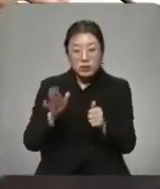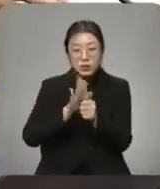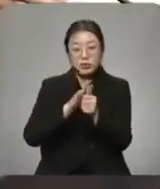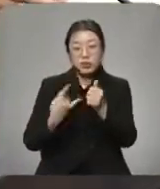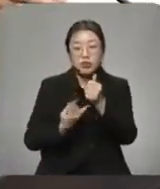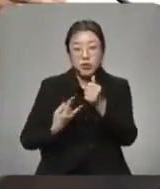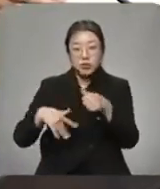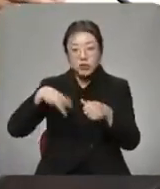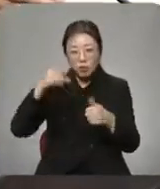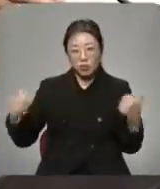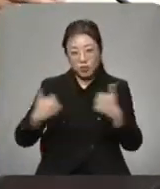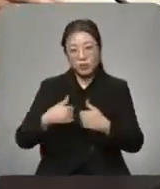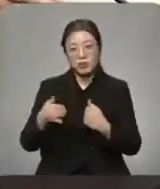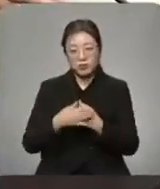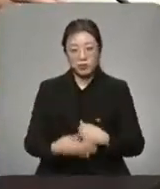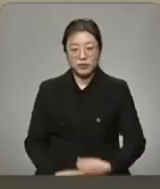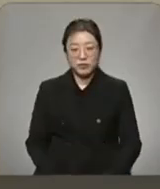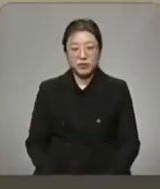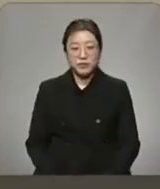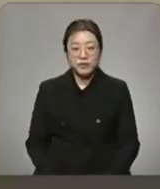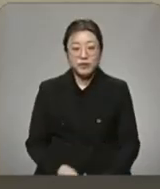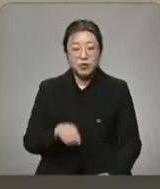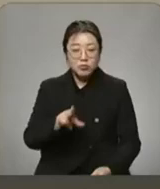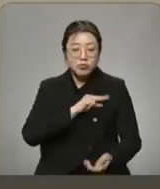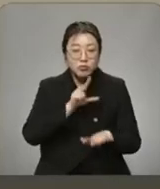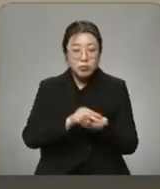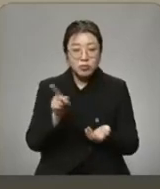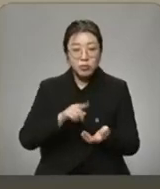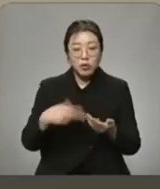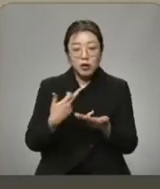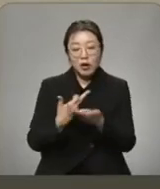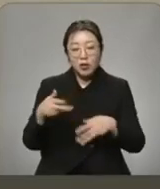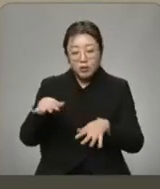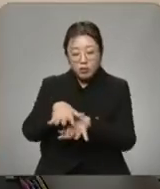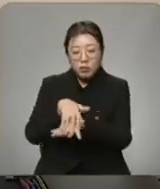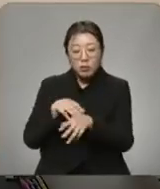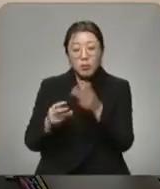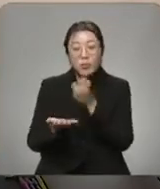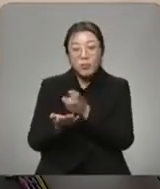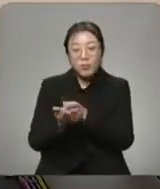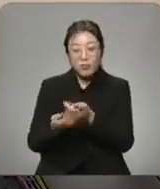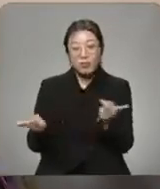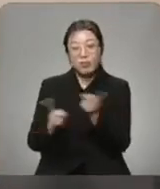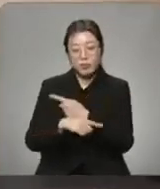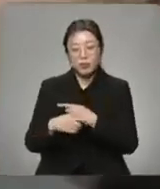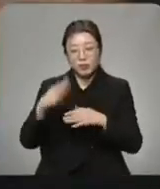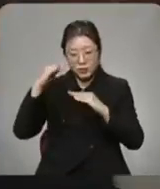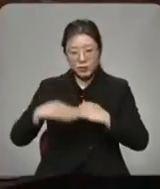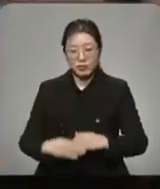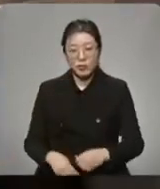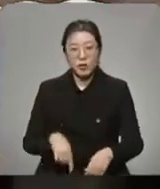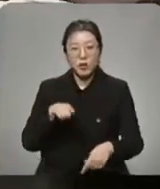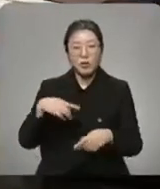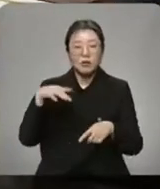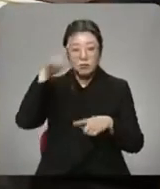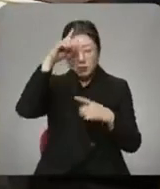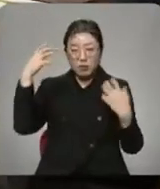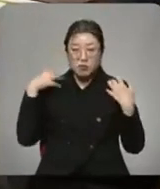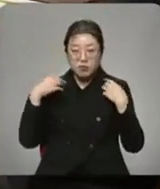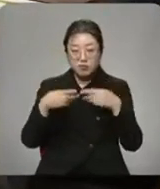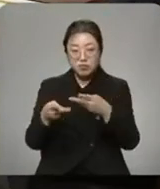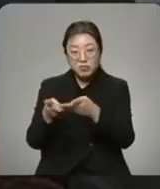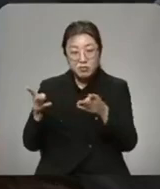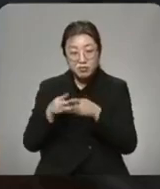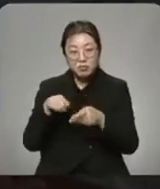첫 회의를 하기 위해서입니다. 화두는 단연 강원자치도법 개정안입니다. 정부 부처들이 줄줄이 부정적인